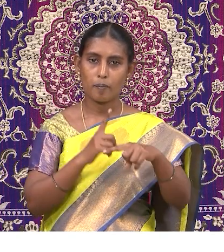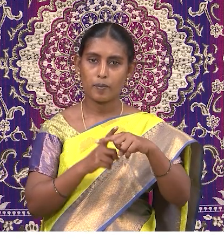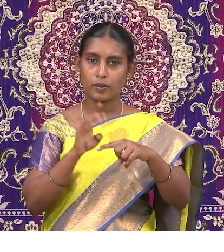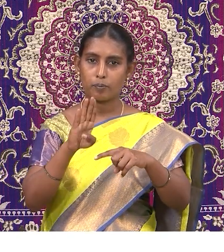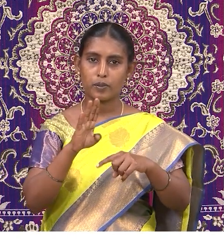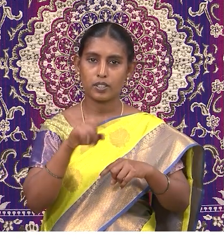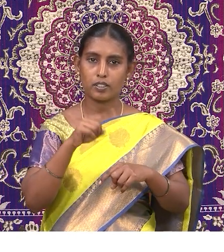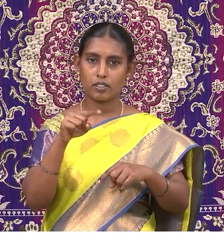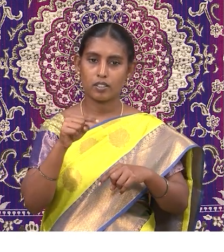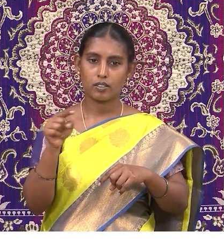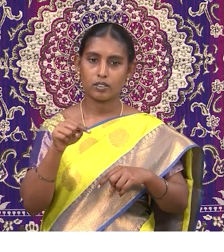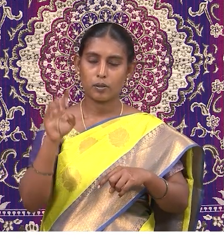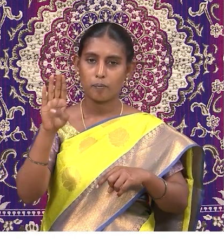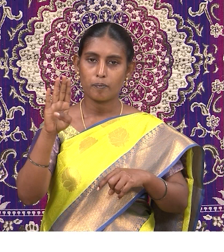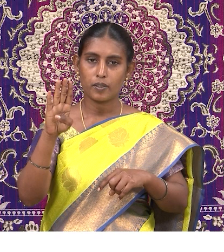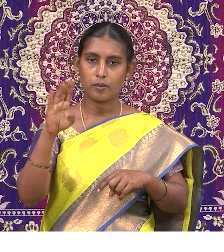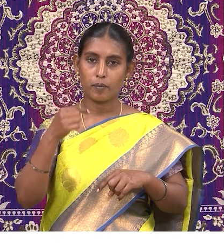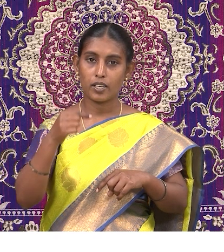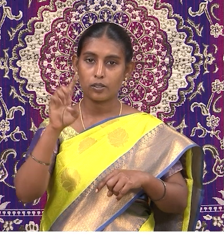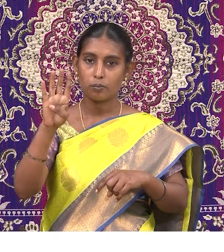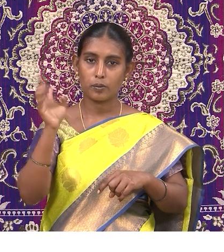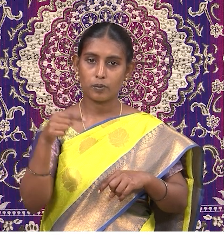என்ன உங்களுக்கு, மைனஸ் பி பை ஏ.